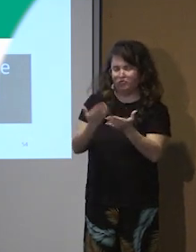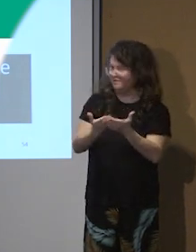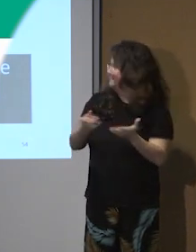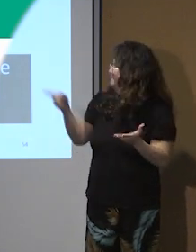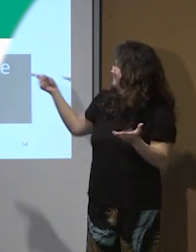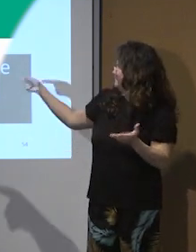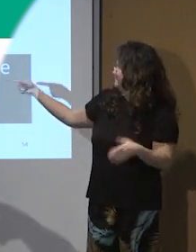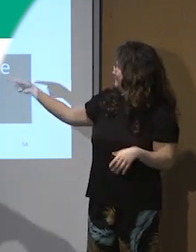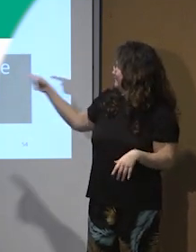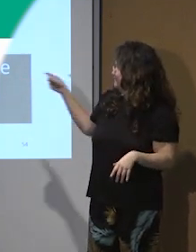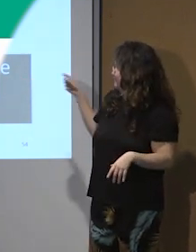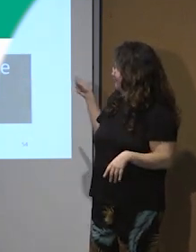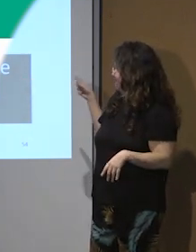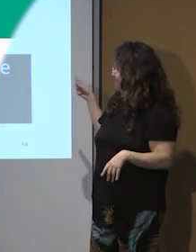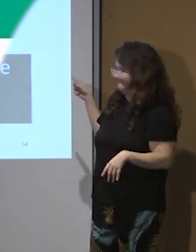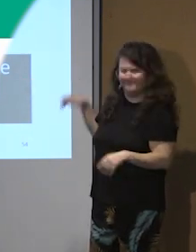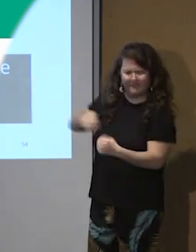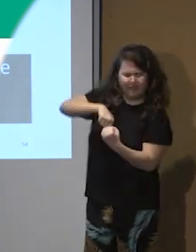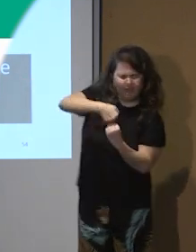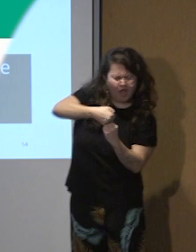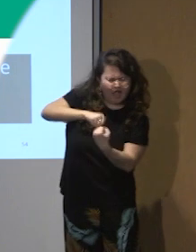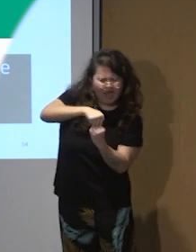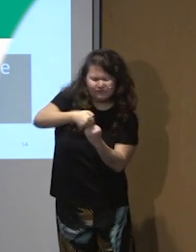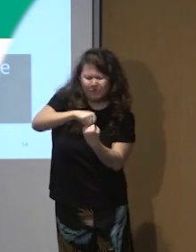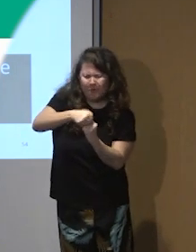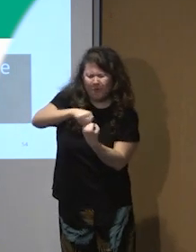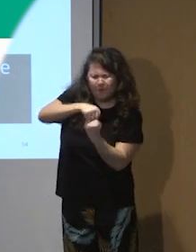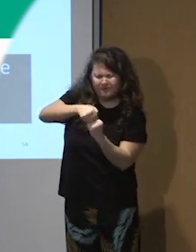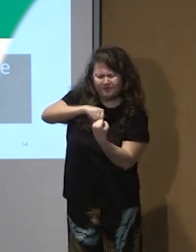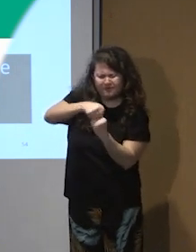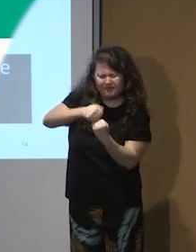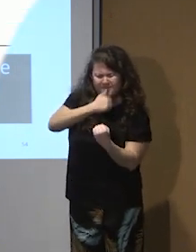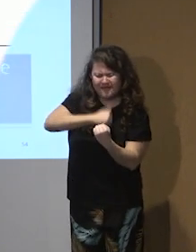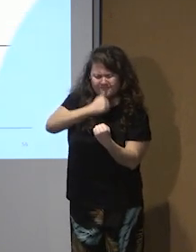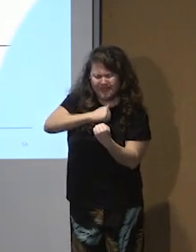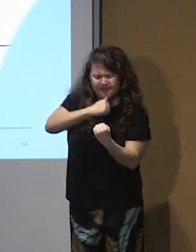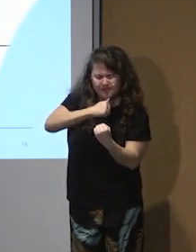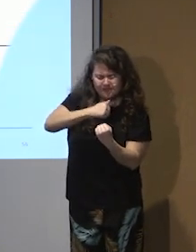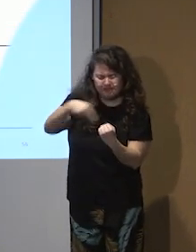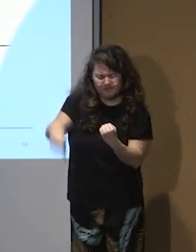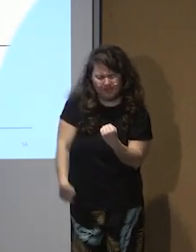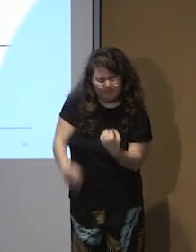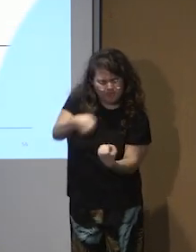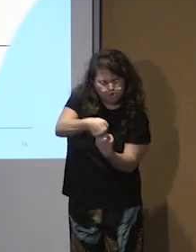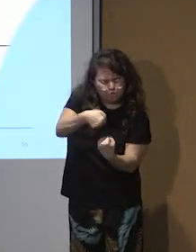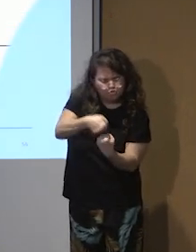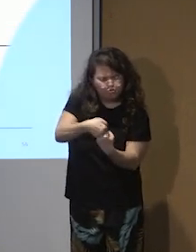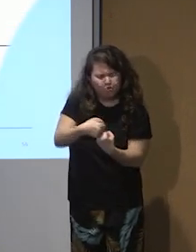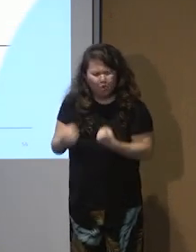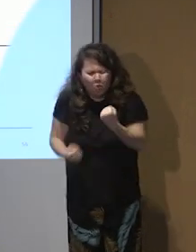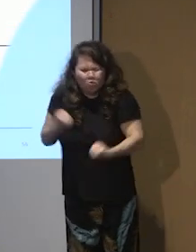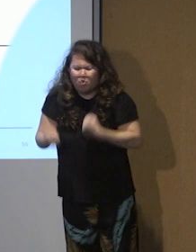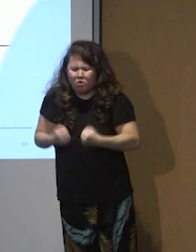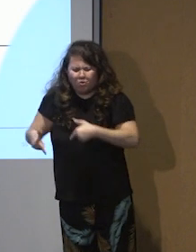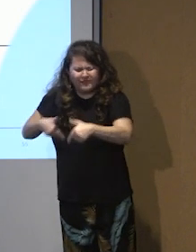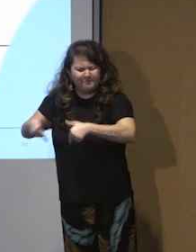pied. Ce n'est pas bon pour mon arthrose du genou. Alors, là, il y a une étude qui a